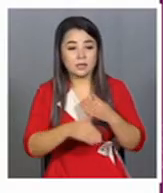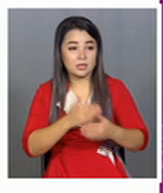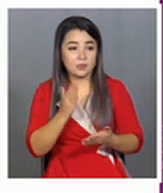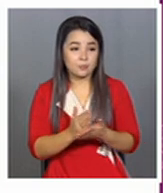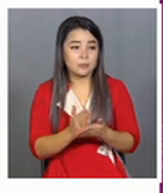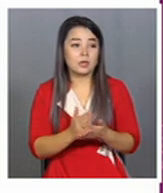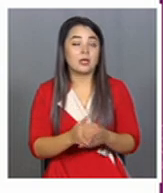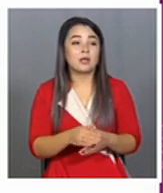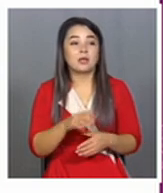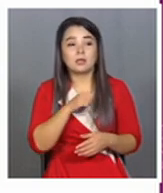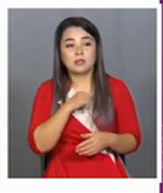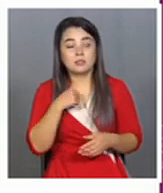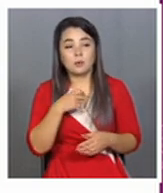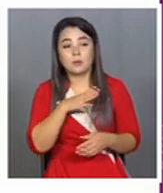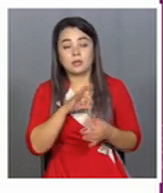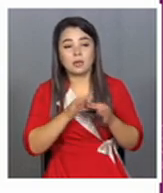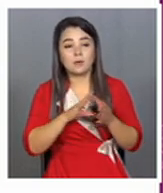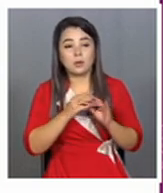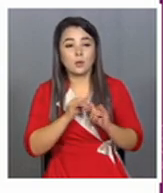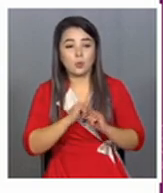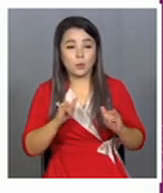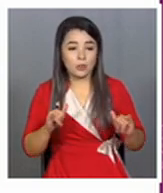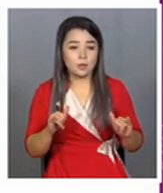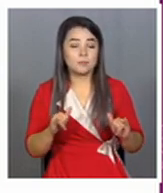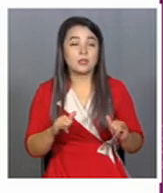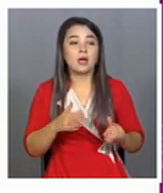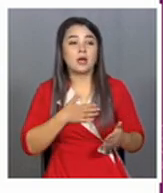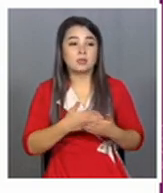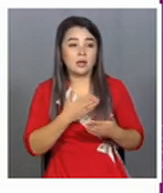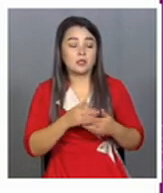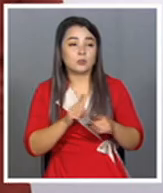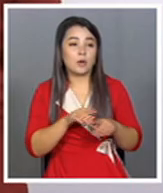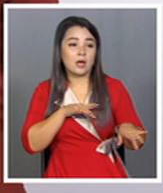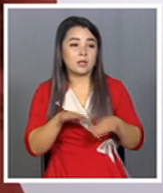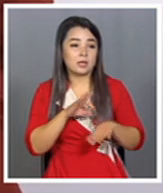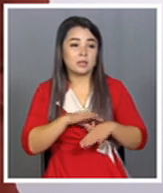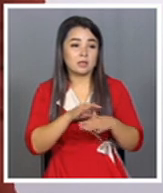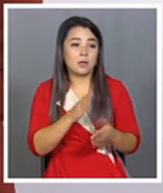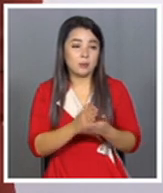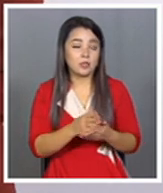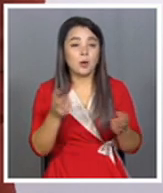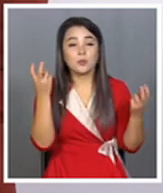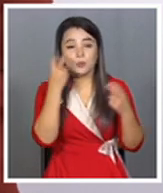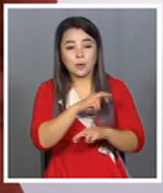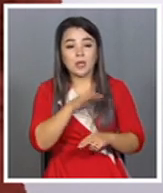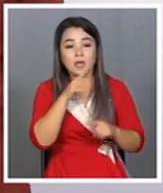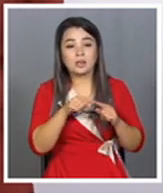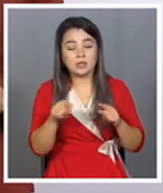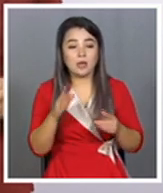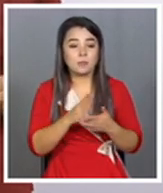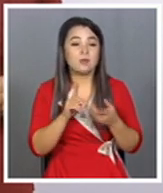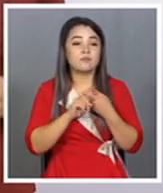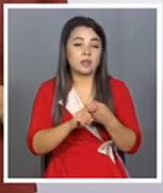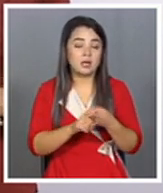кезең, сел тәрізді көбею және белсенді әрекет. Көрінбейтін кезеңде вирустың